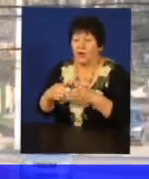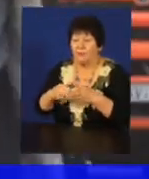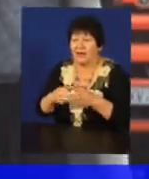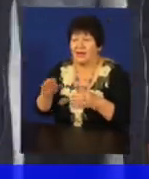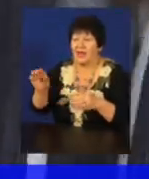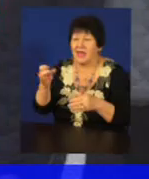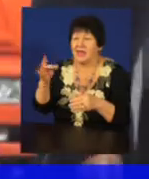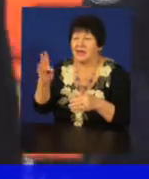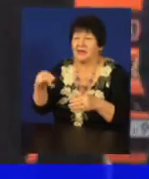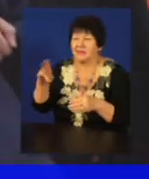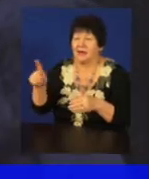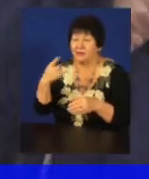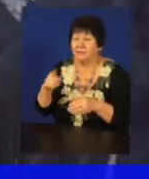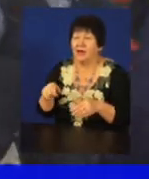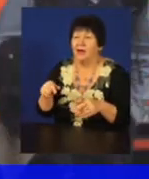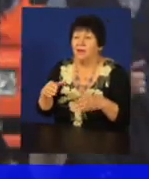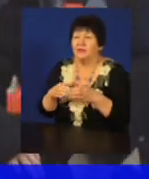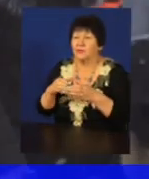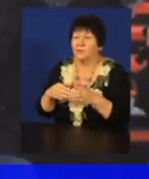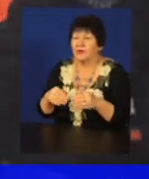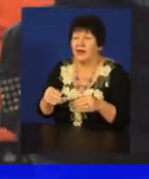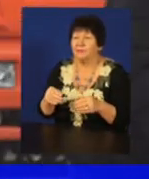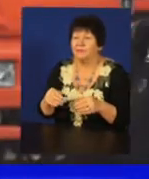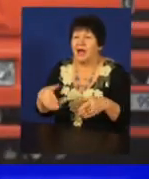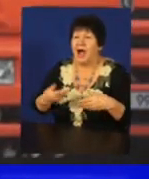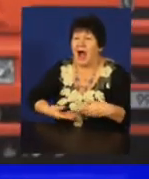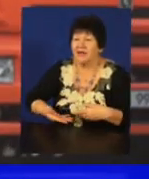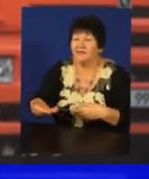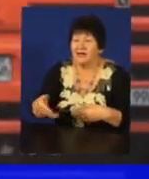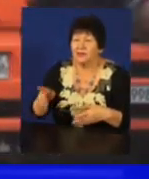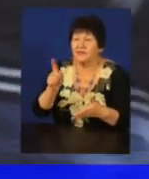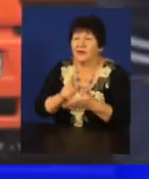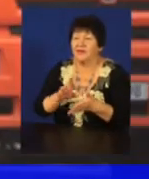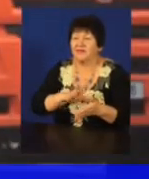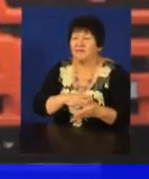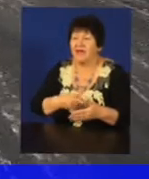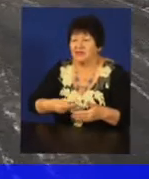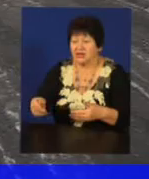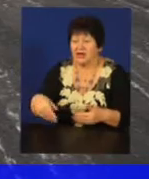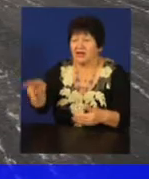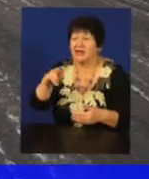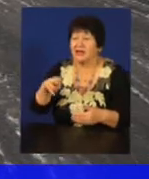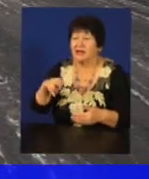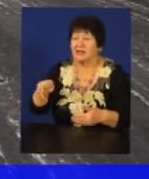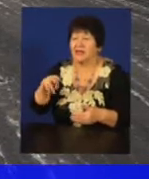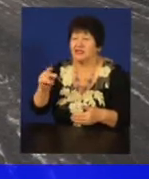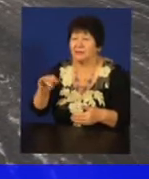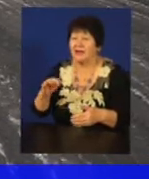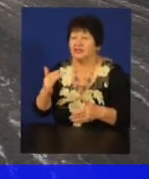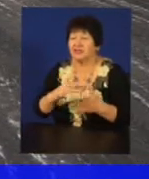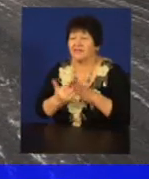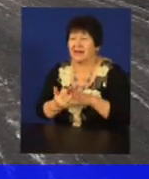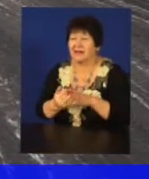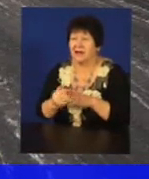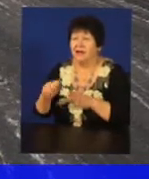Irinda Prim, în cadrul programului Drumuri Bune pentru Toți. Inițial, asfaltul urma să fie așternut pe strada Decebal și Suveranității până